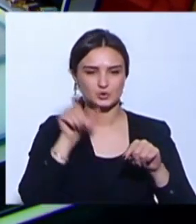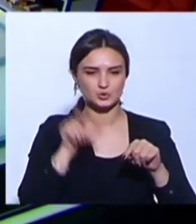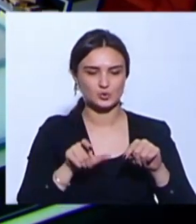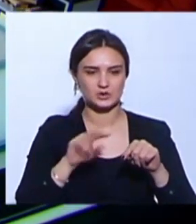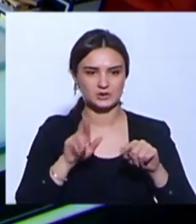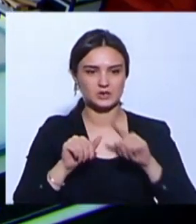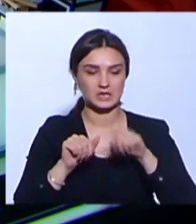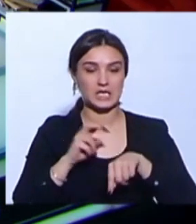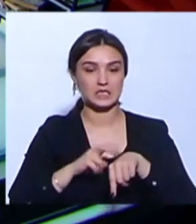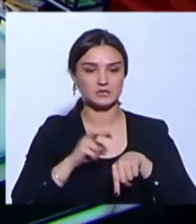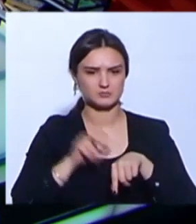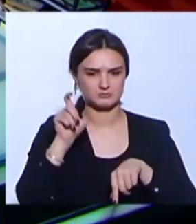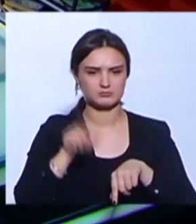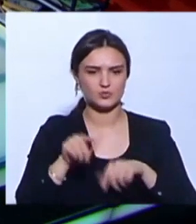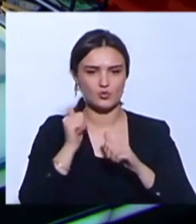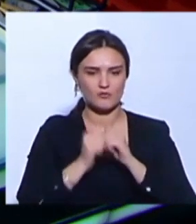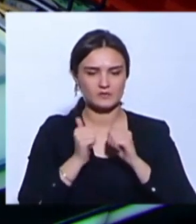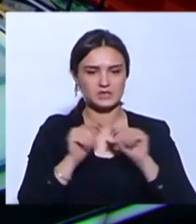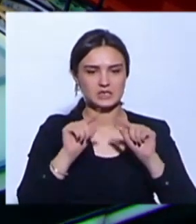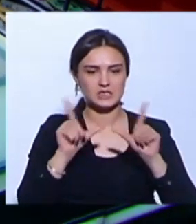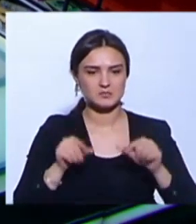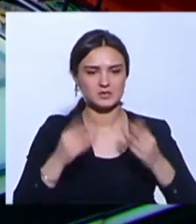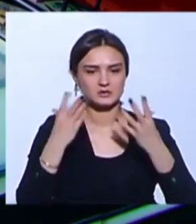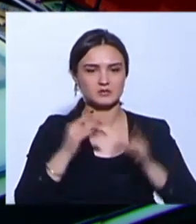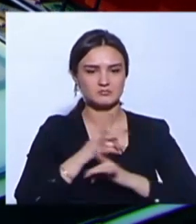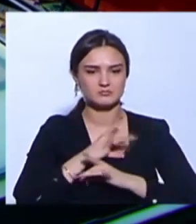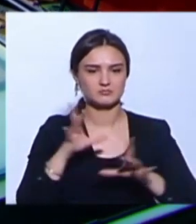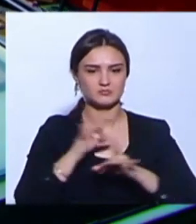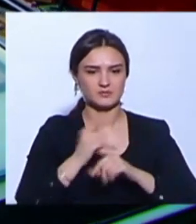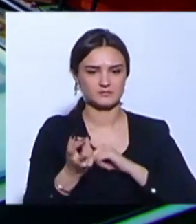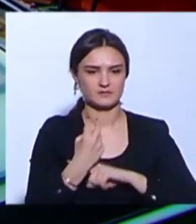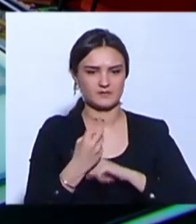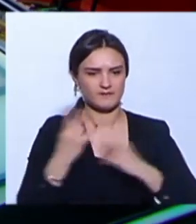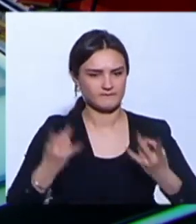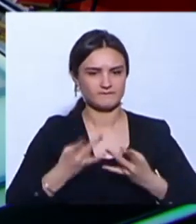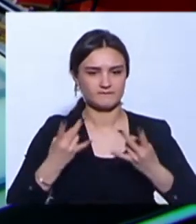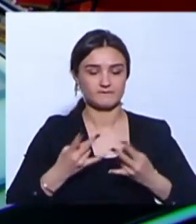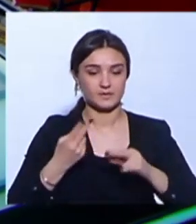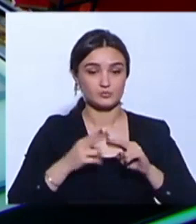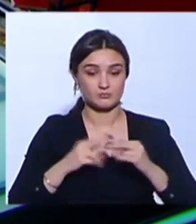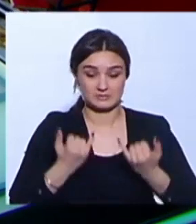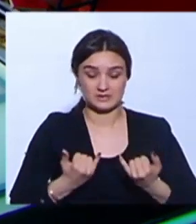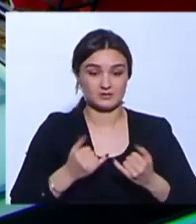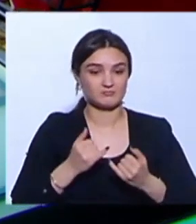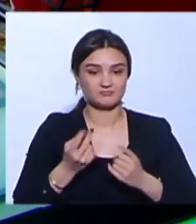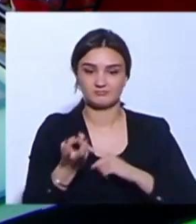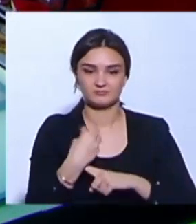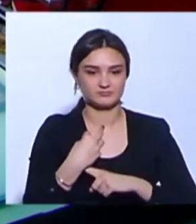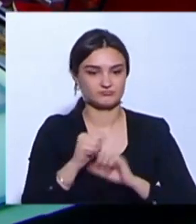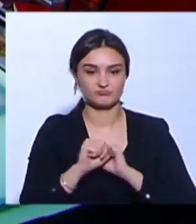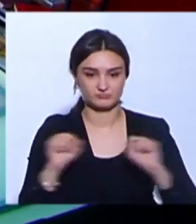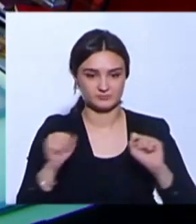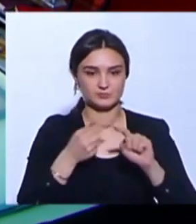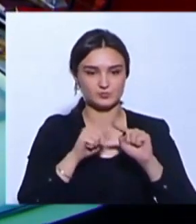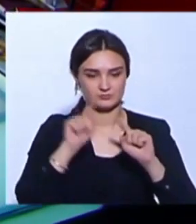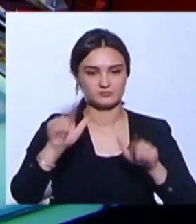და ექიმი, რომელიც ყოველთვის თირკმლის დღესთან დაკავშირებით ჩვენს გადაცემაში მოდის. ამჯერად ჩვენ დისტანციურად ვესაუბრებით